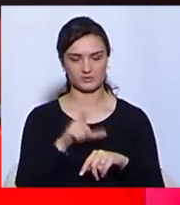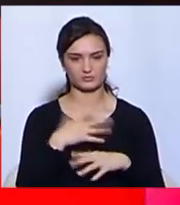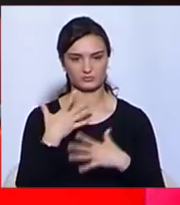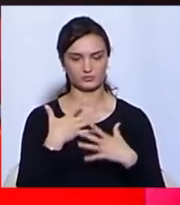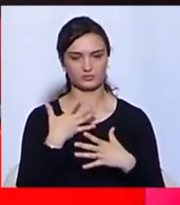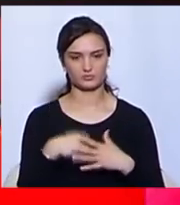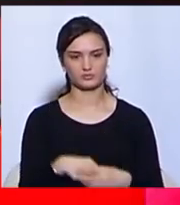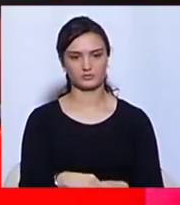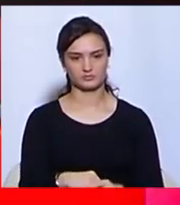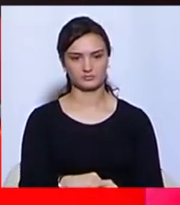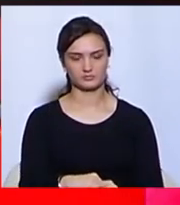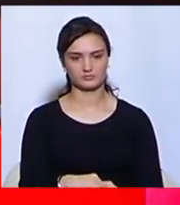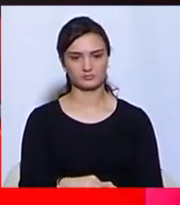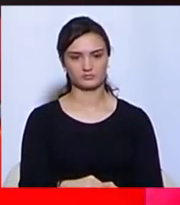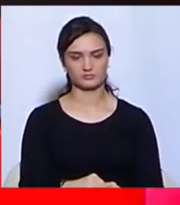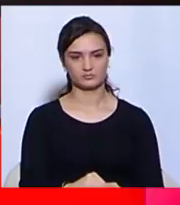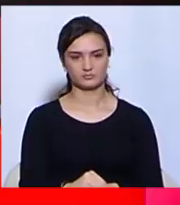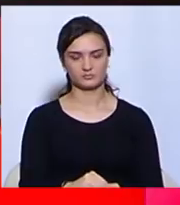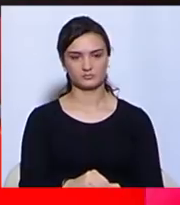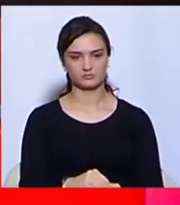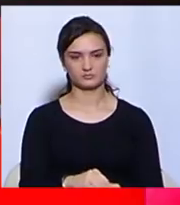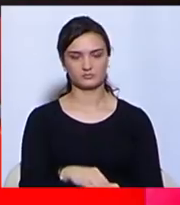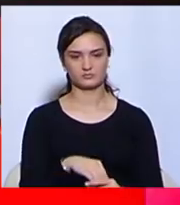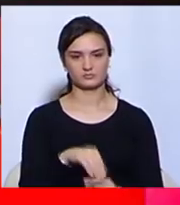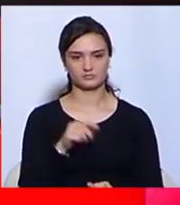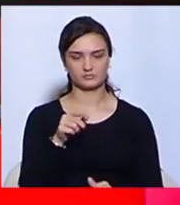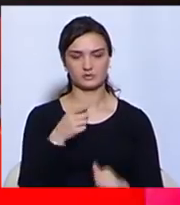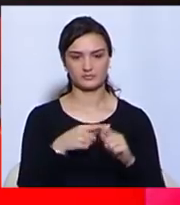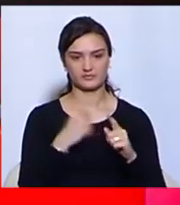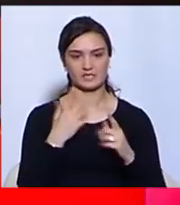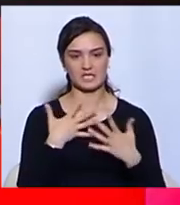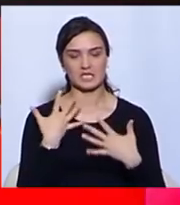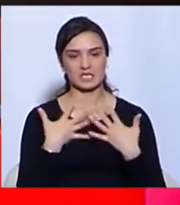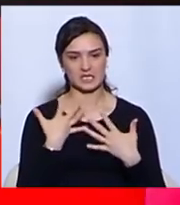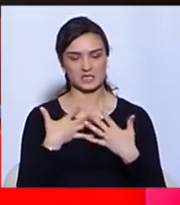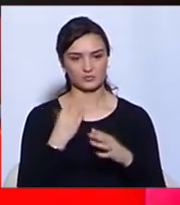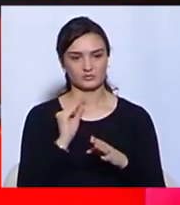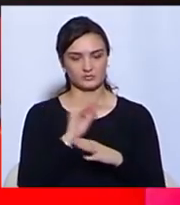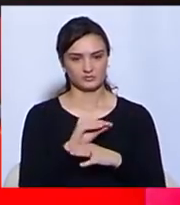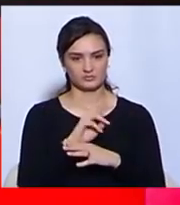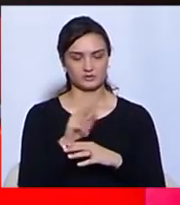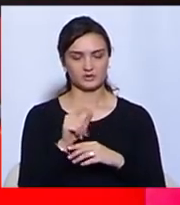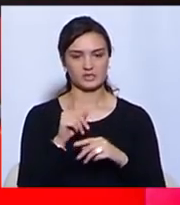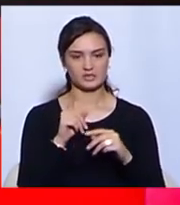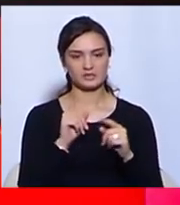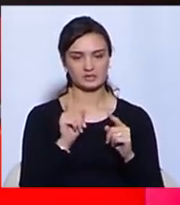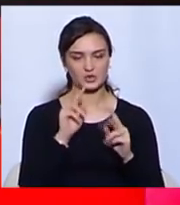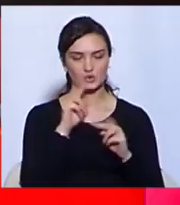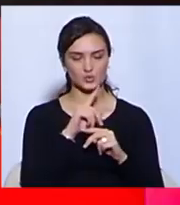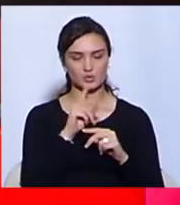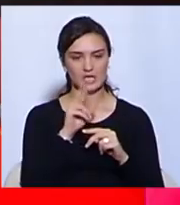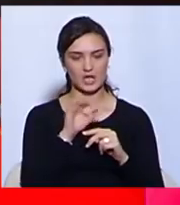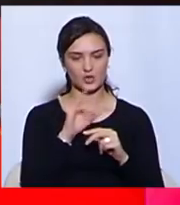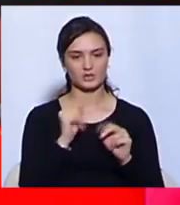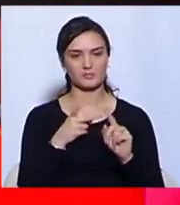ქალბატონს, გაზიან სასმელებზე, ორ ცრუც სამსახურს გვიწევს, ჯერ ერთი ენერგეტიკული დატვირთვის თვალსაზრისით და ცრუ კალორიების თვალსაზრისით